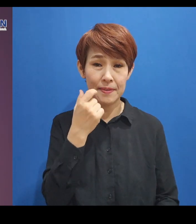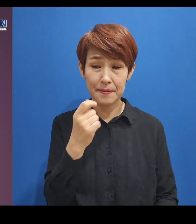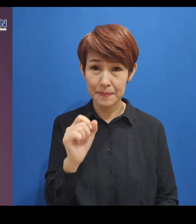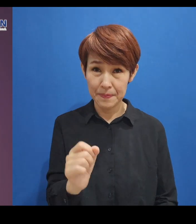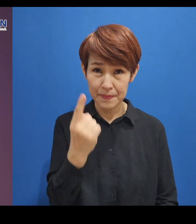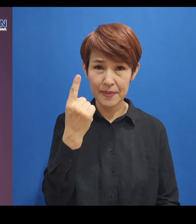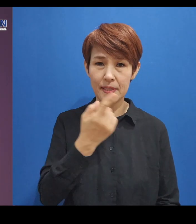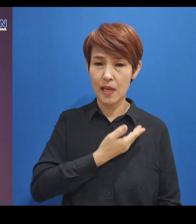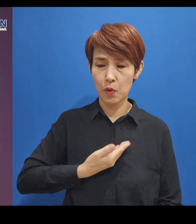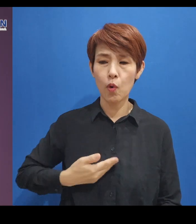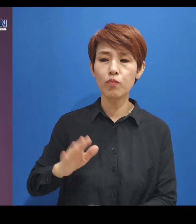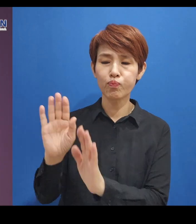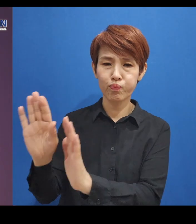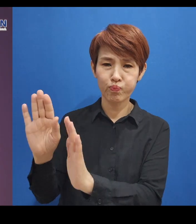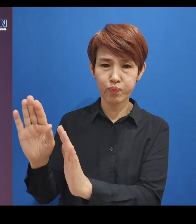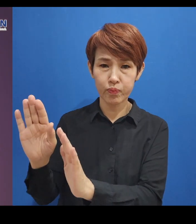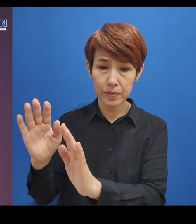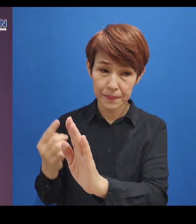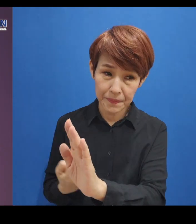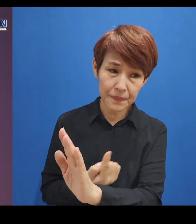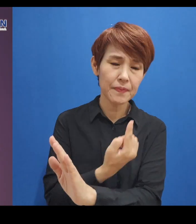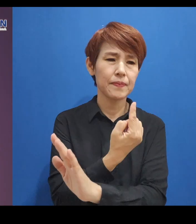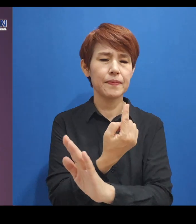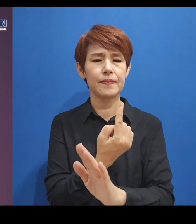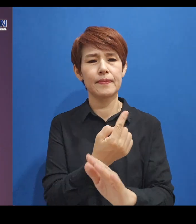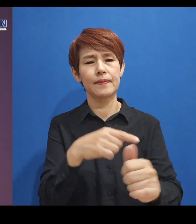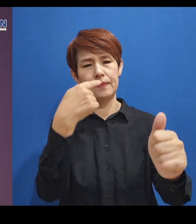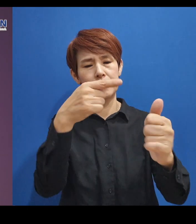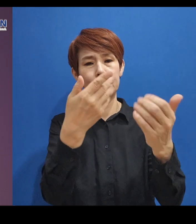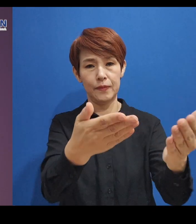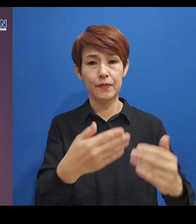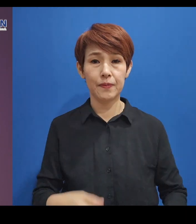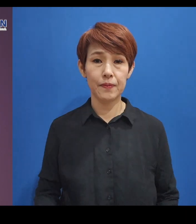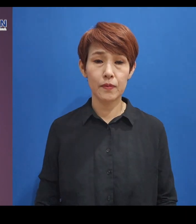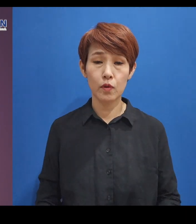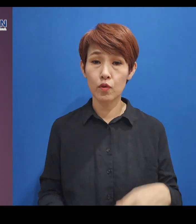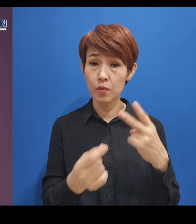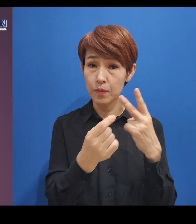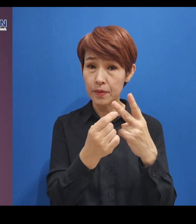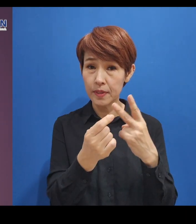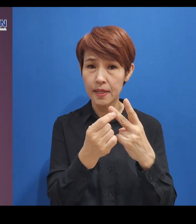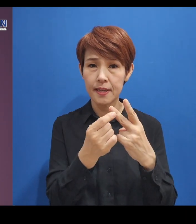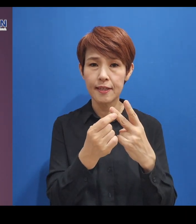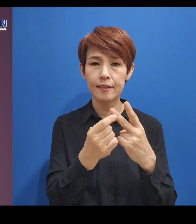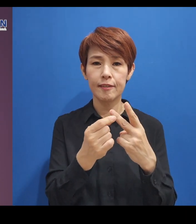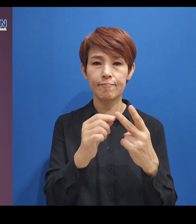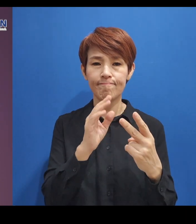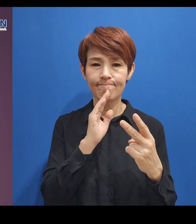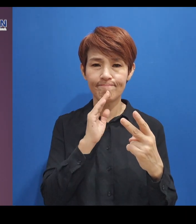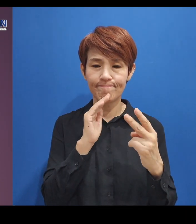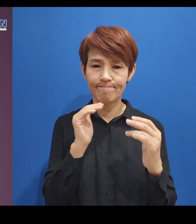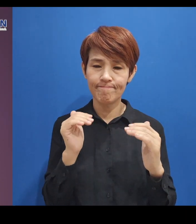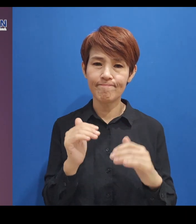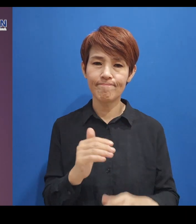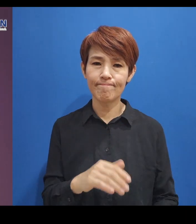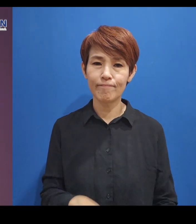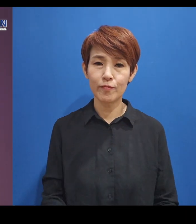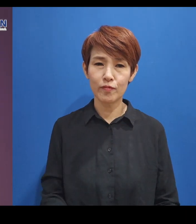잠깐 사도들을 나가게 자리를 옮깁니다. 두 번째, 가말리엘이 진짜 어른 중에 어른이었던